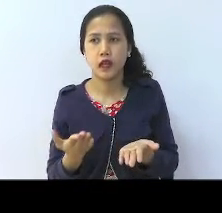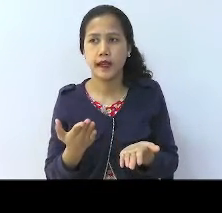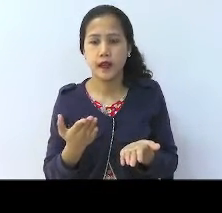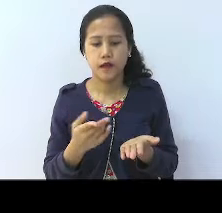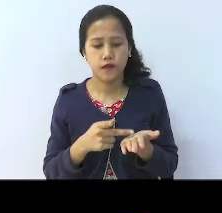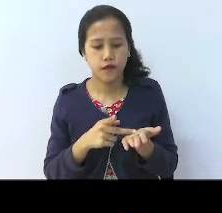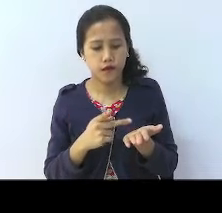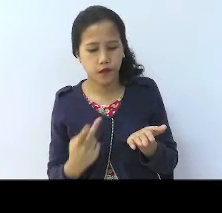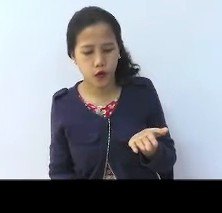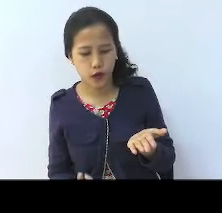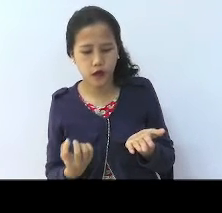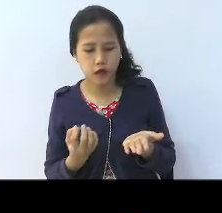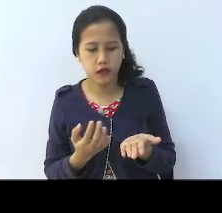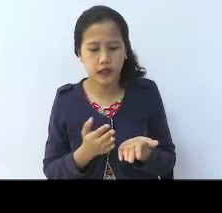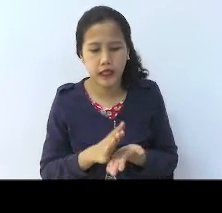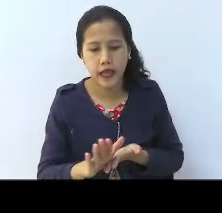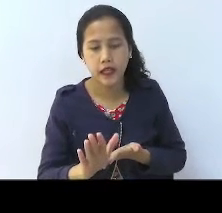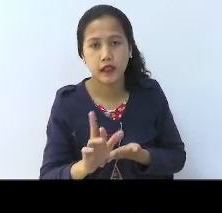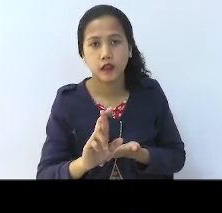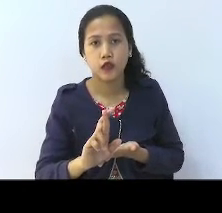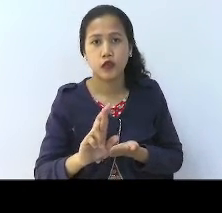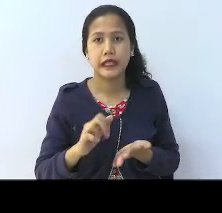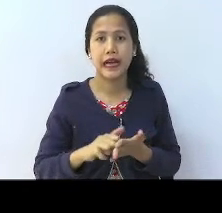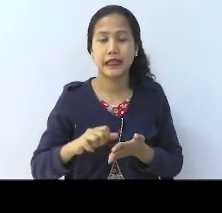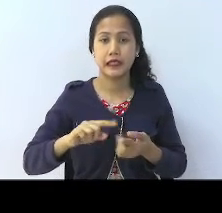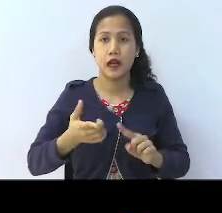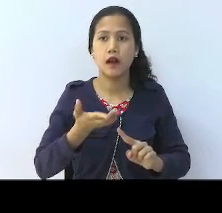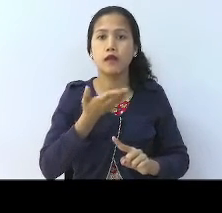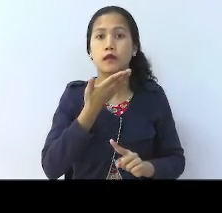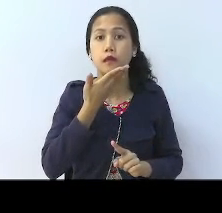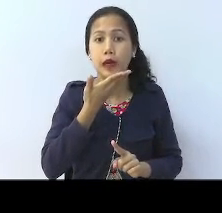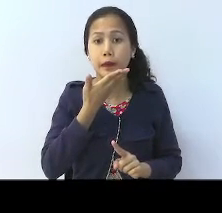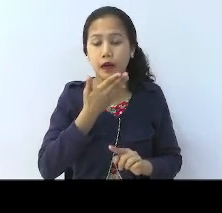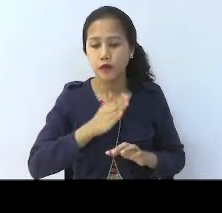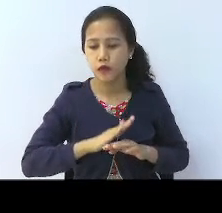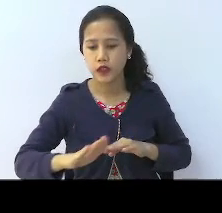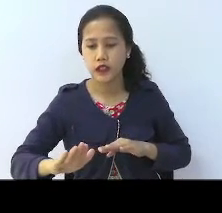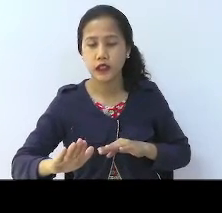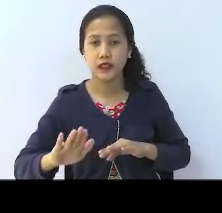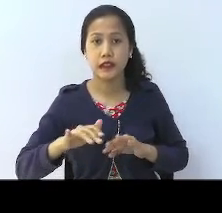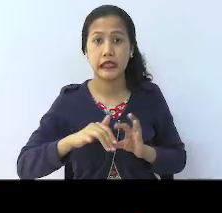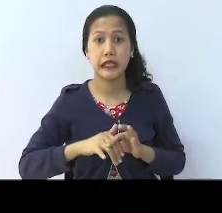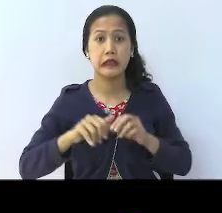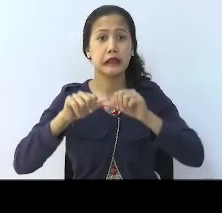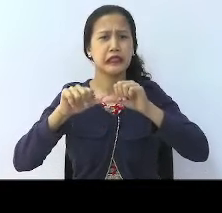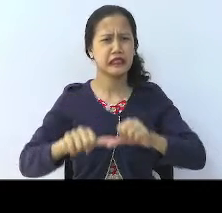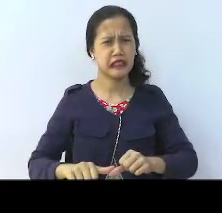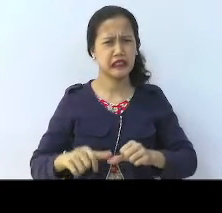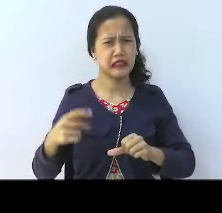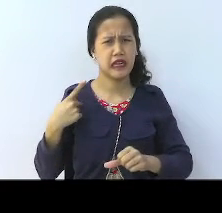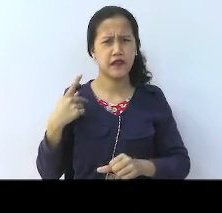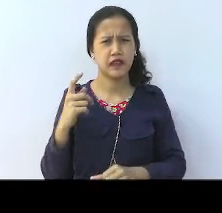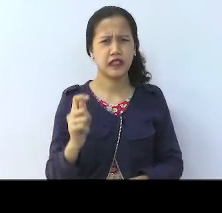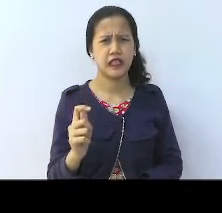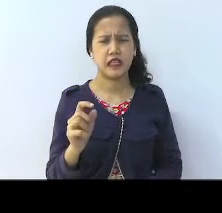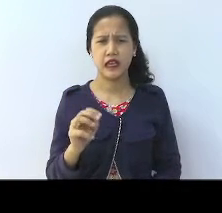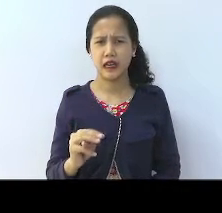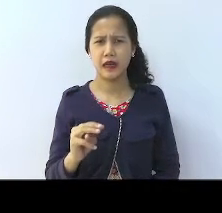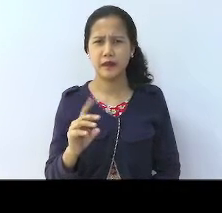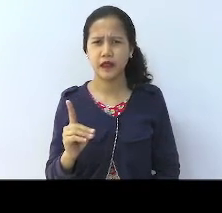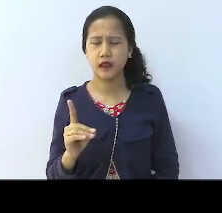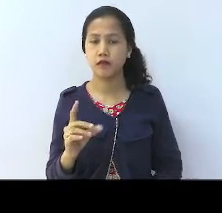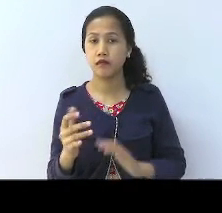kayong magkaroon ng TMD. Yung may mga fractures o bali sa panga kapag nasapak